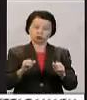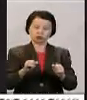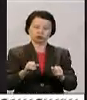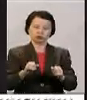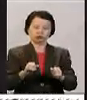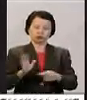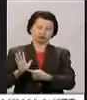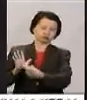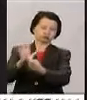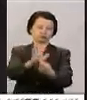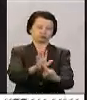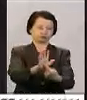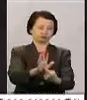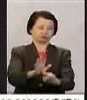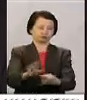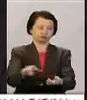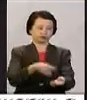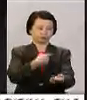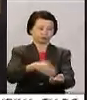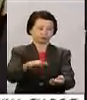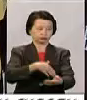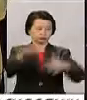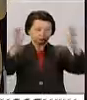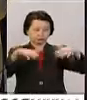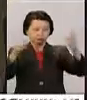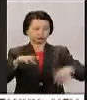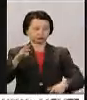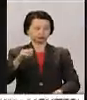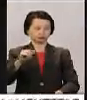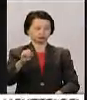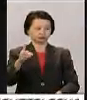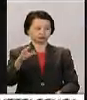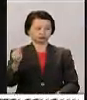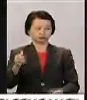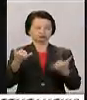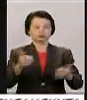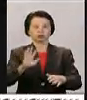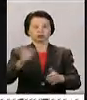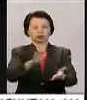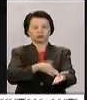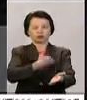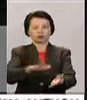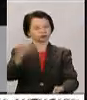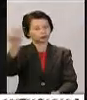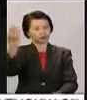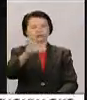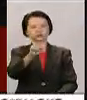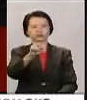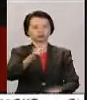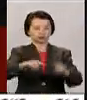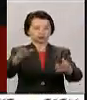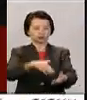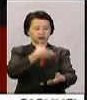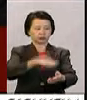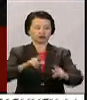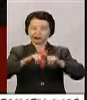lah untuk kugiran Masdur, Hujan X Masdur ni. Dia bukan sekadar konsert biasa tau. Dia macam konsert gegasi ke